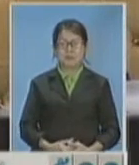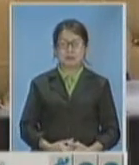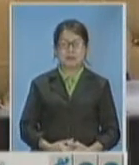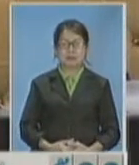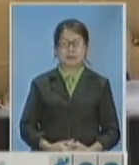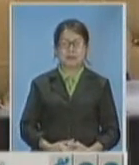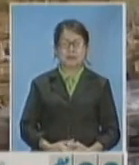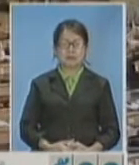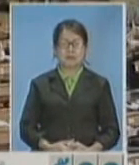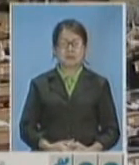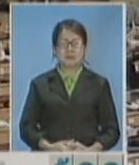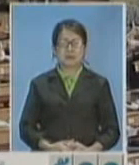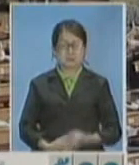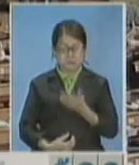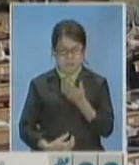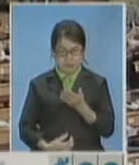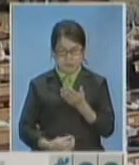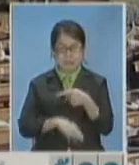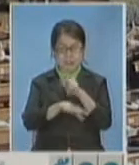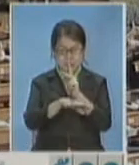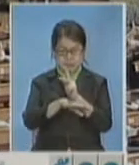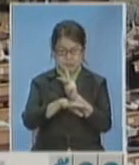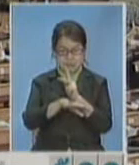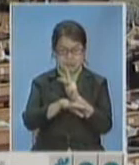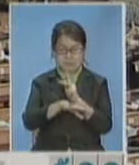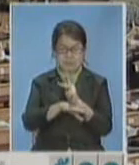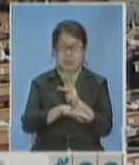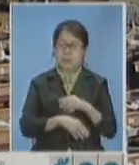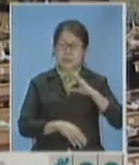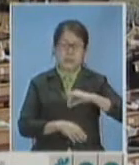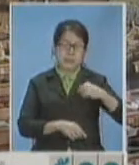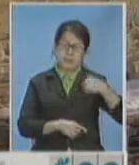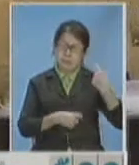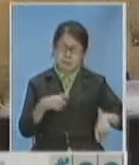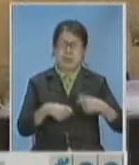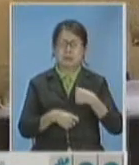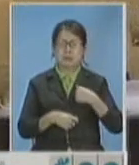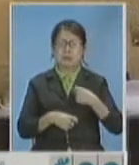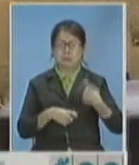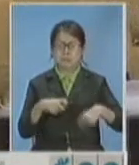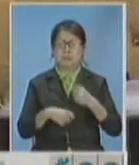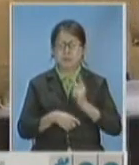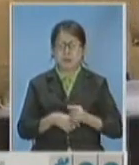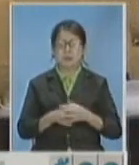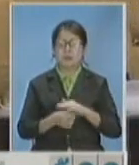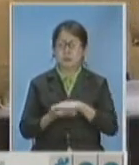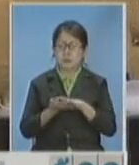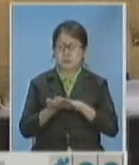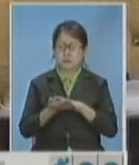ครับท่านวัชระครับก็เป็นเรื่องของความลำบากใจนะฮะถ้าลักษณะอย่างนี้ท่านขออย่